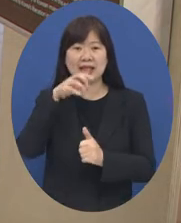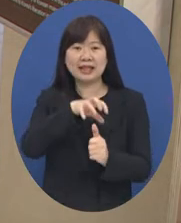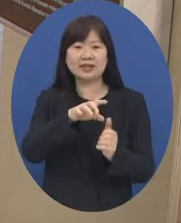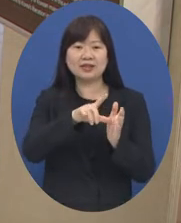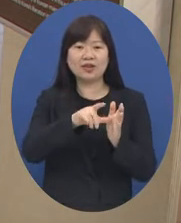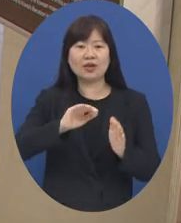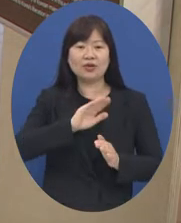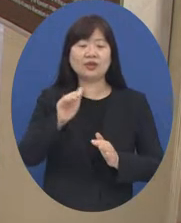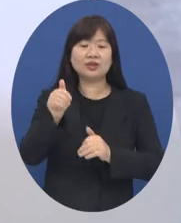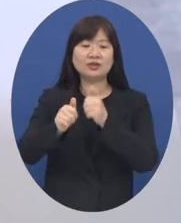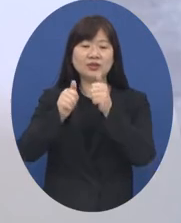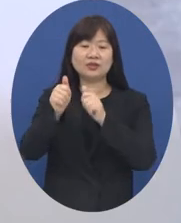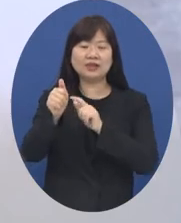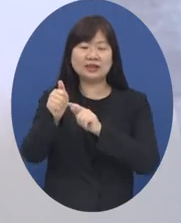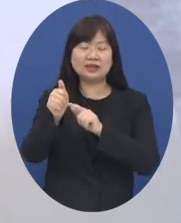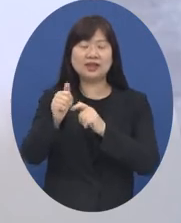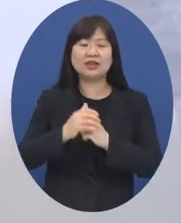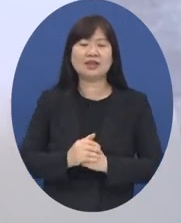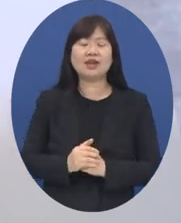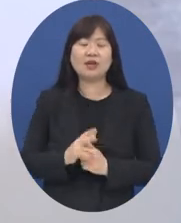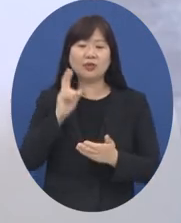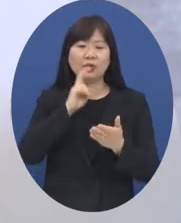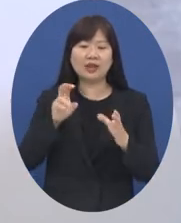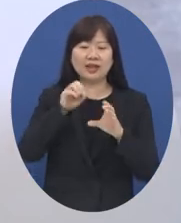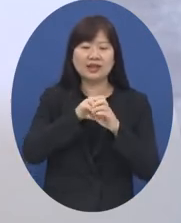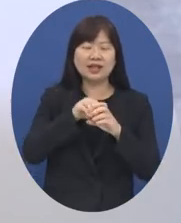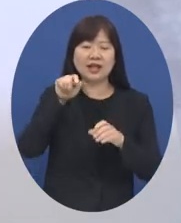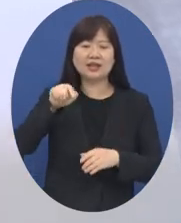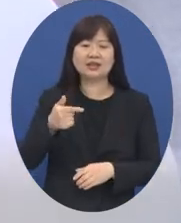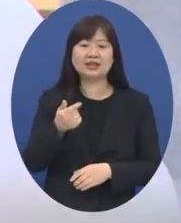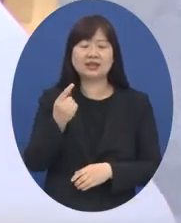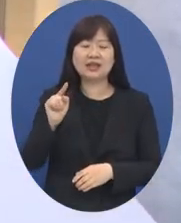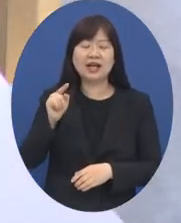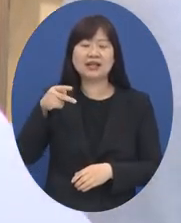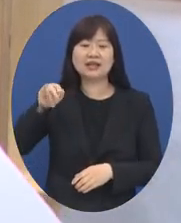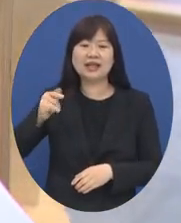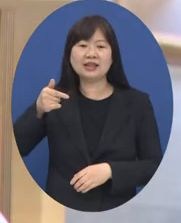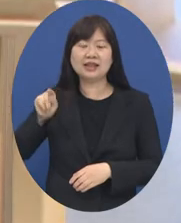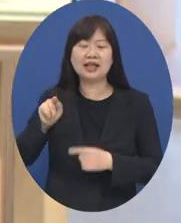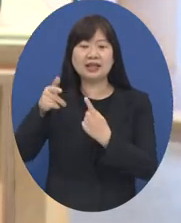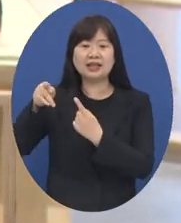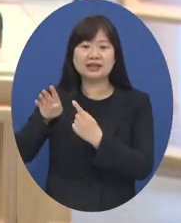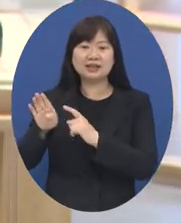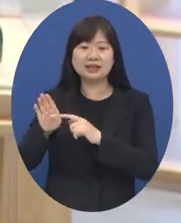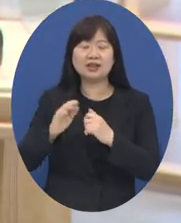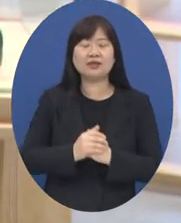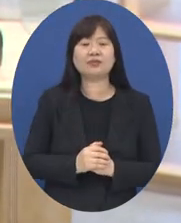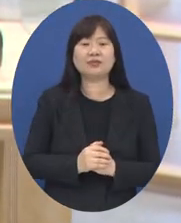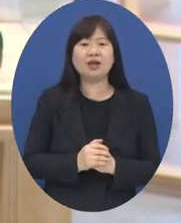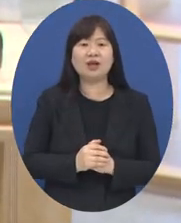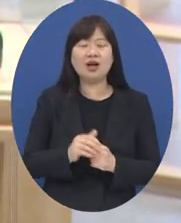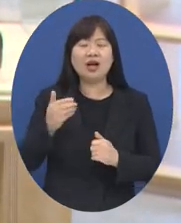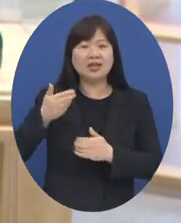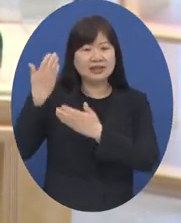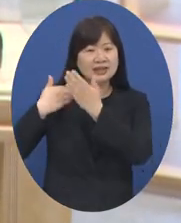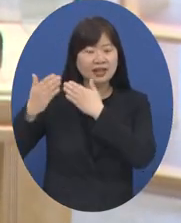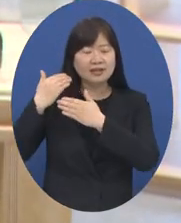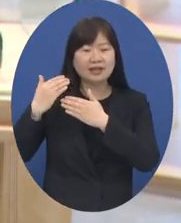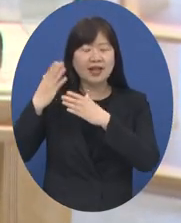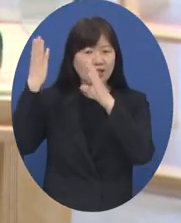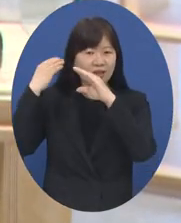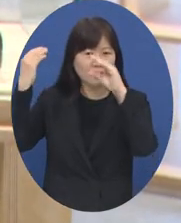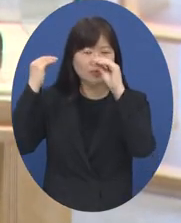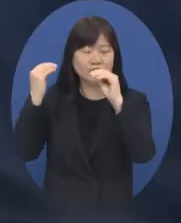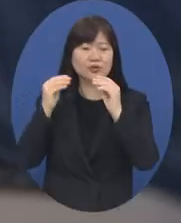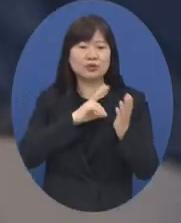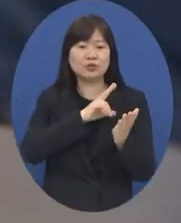일제강점기 우리 선조들의 항일 정신이 깃든 곡이 담긴 근화창가 제1집. 강감찬, 을지문덕 등 구국 영웅들을 소재로 한 곡을